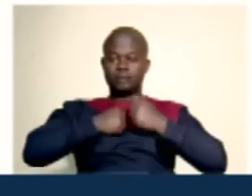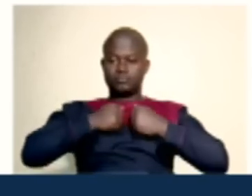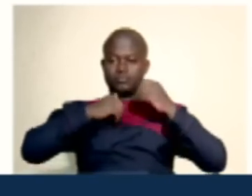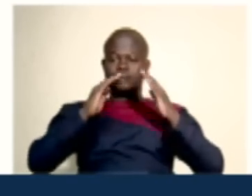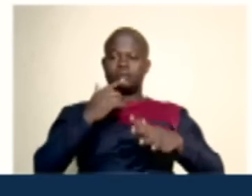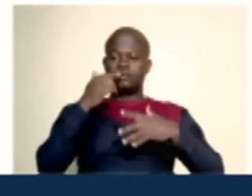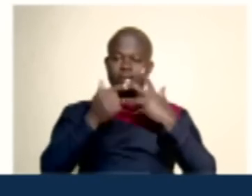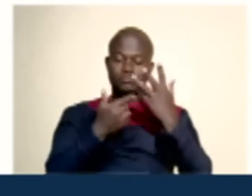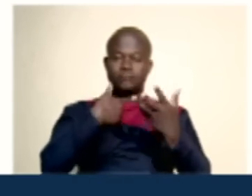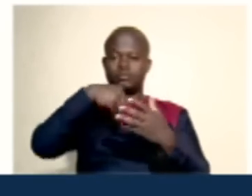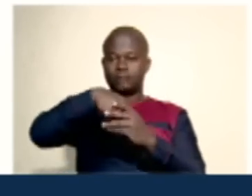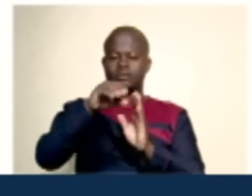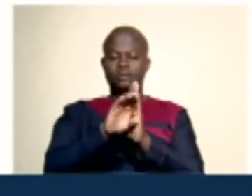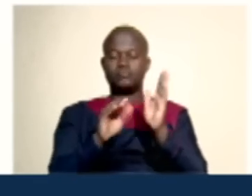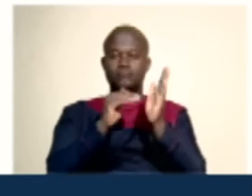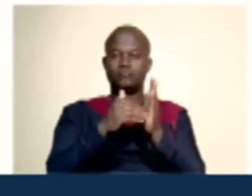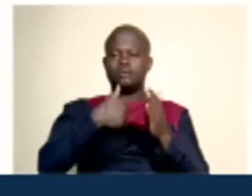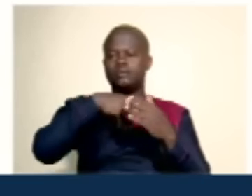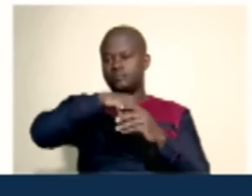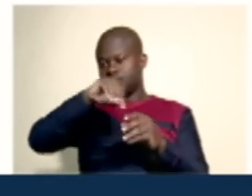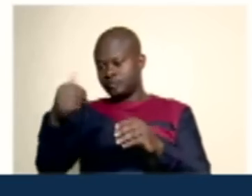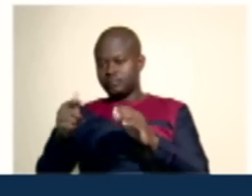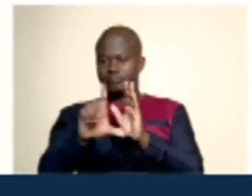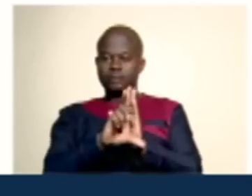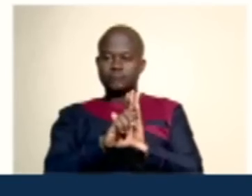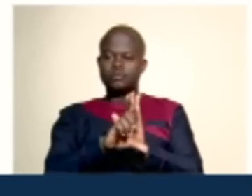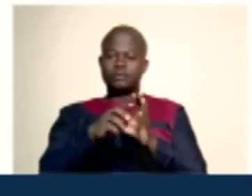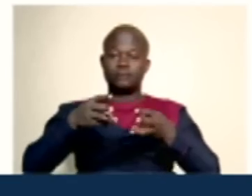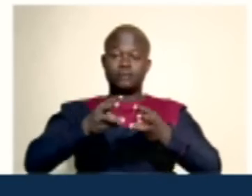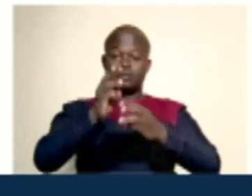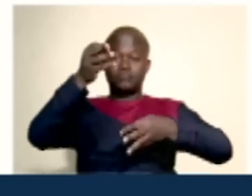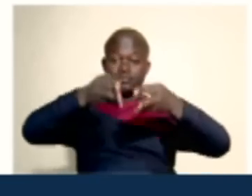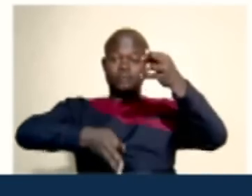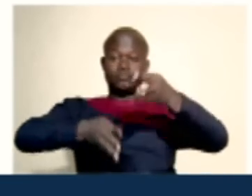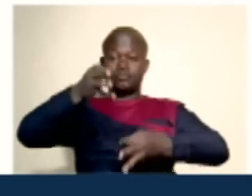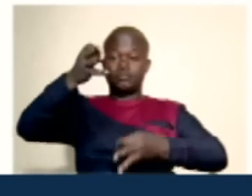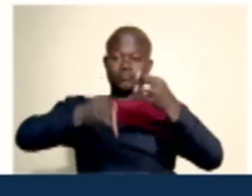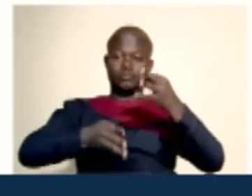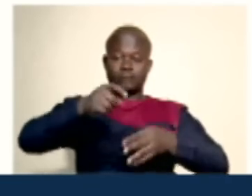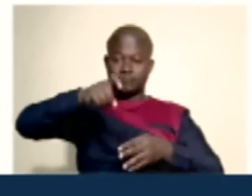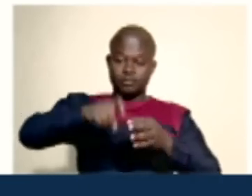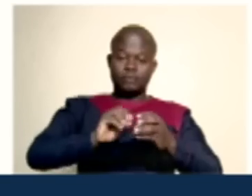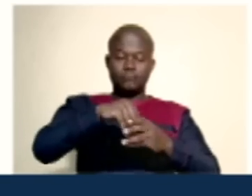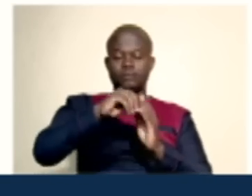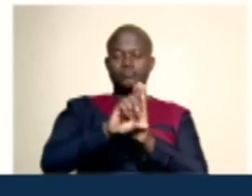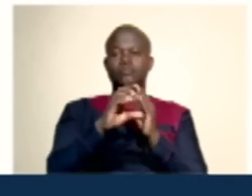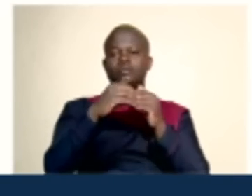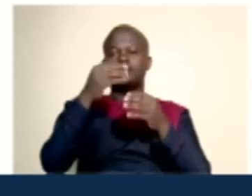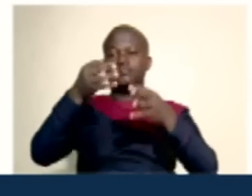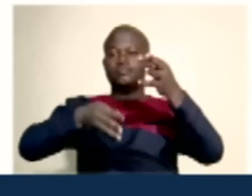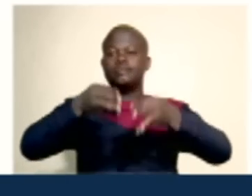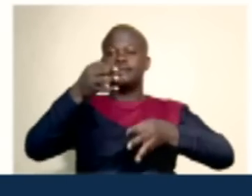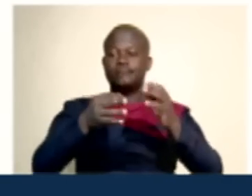mu itegeko nshinga ariko tukabigira no mu yandi mategeko uburyo bw'imiburanire rero bwagombye kujya mu mategeko agenga